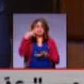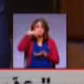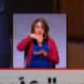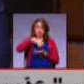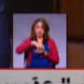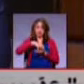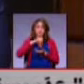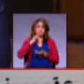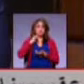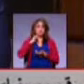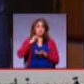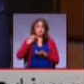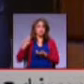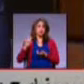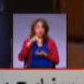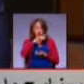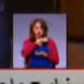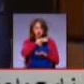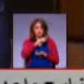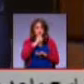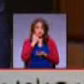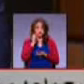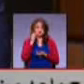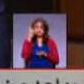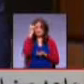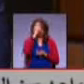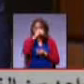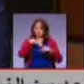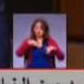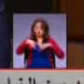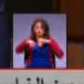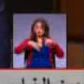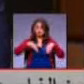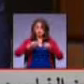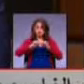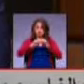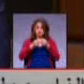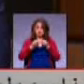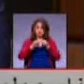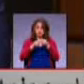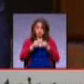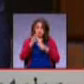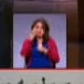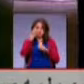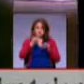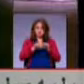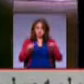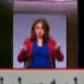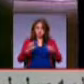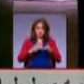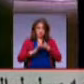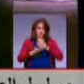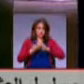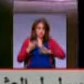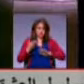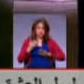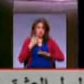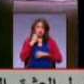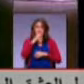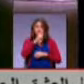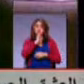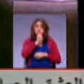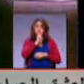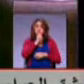في محافظة القليوبية، اللي كانت بتعاني من سوء حالة الطريق وعدم وجود صرف صحي بالقرية، لكن البرنامج بالتعاون